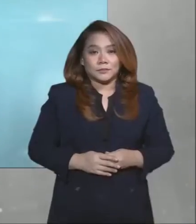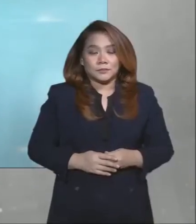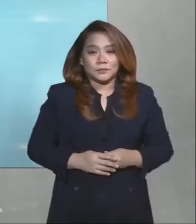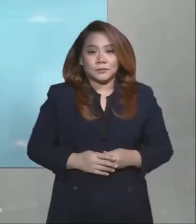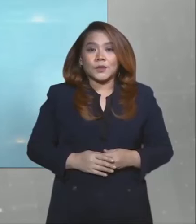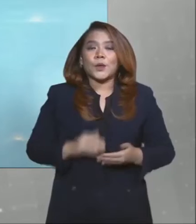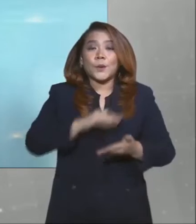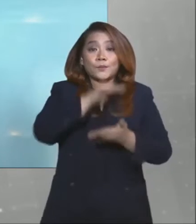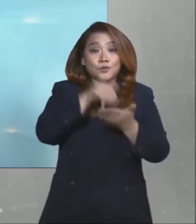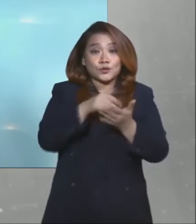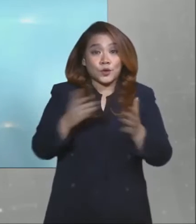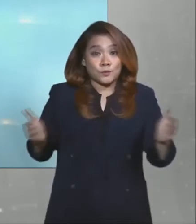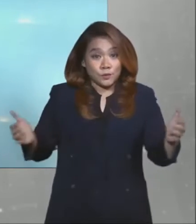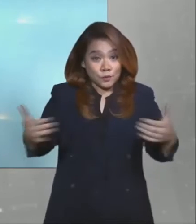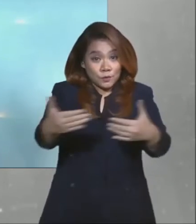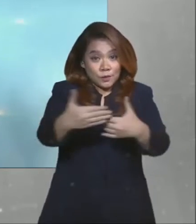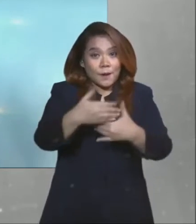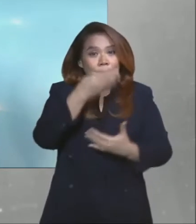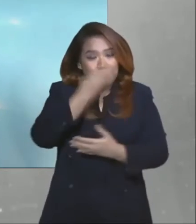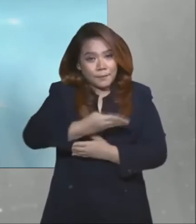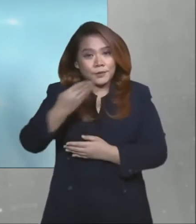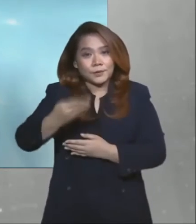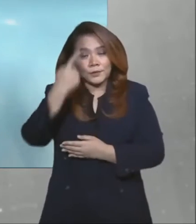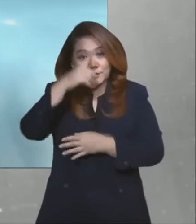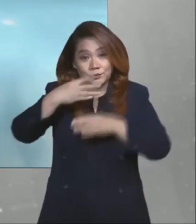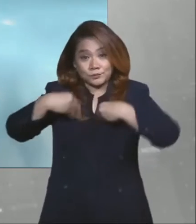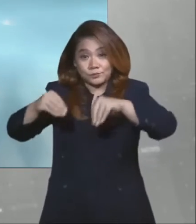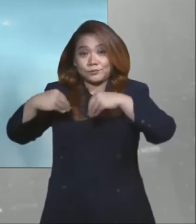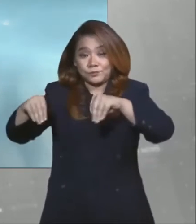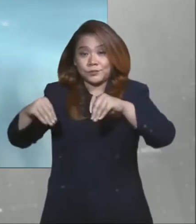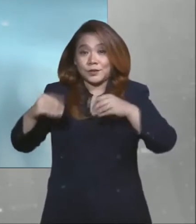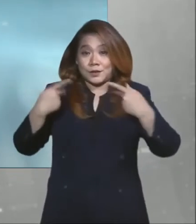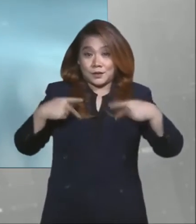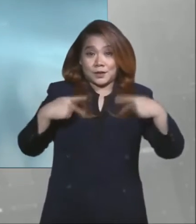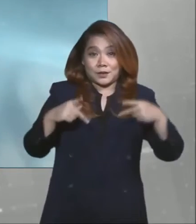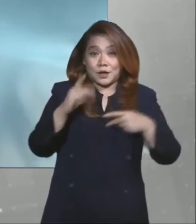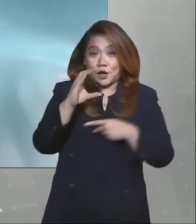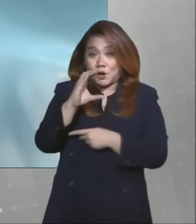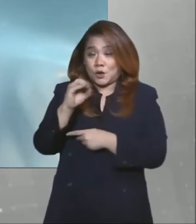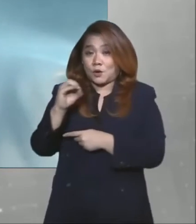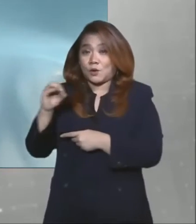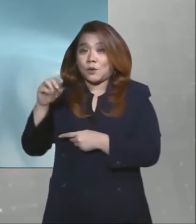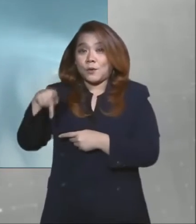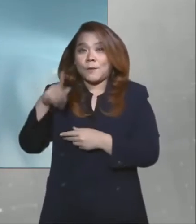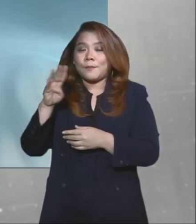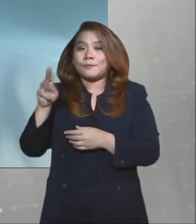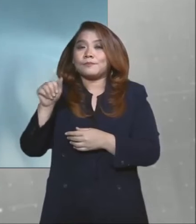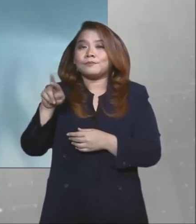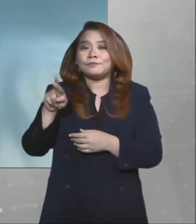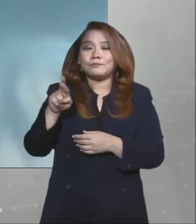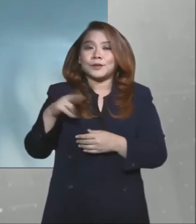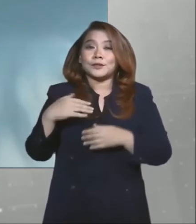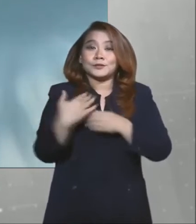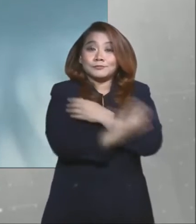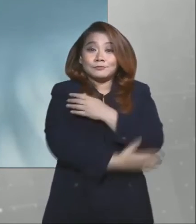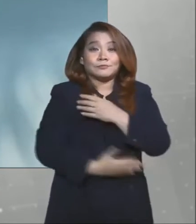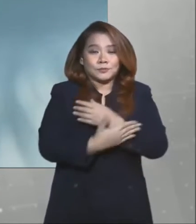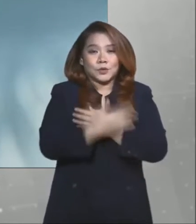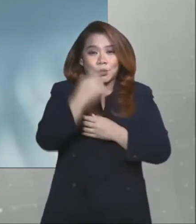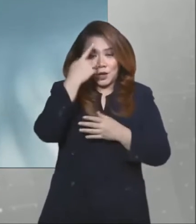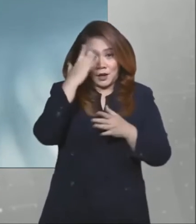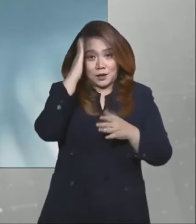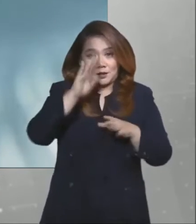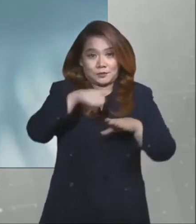by pulsa pengumpulannya barangnya ndak bagi edaran kedai-kedai koperasi atau obyek di seluruh negara akan diwujudkan